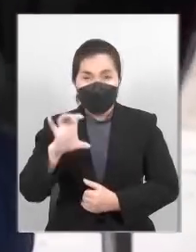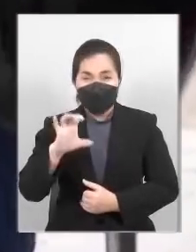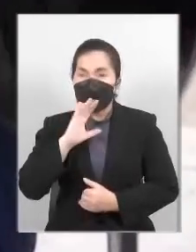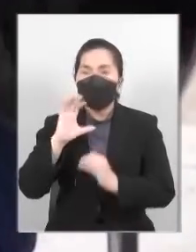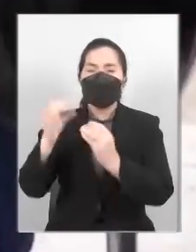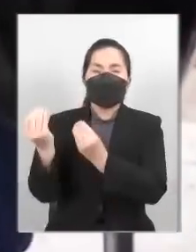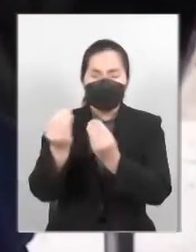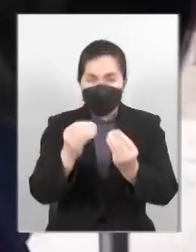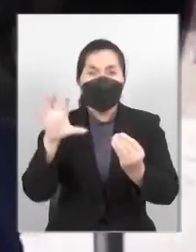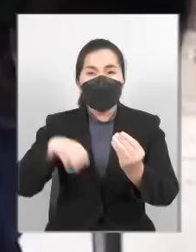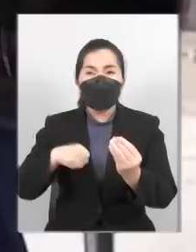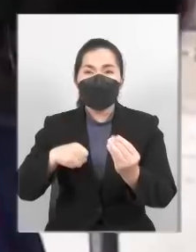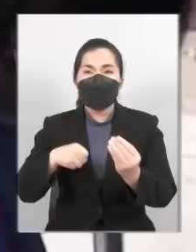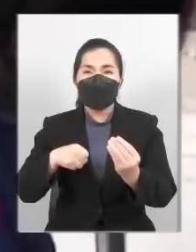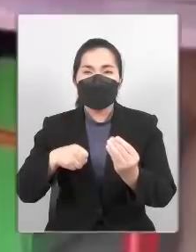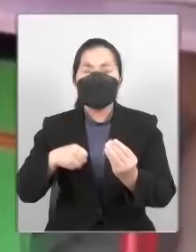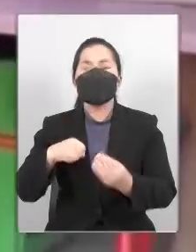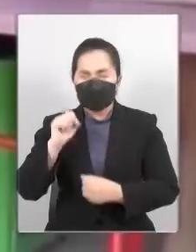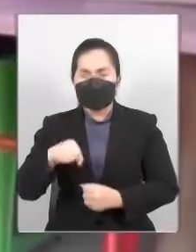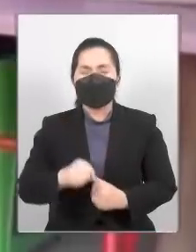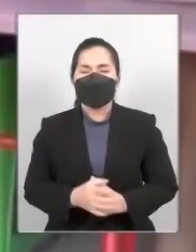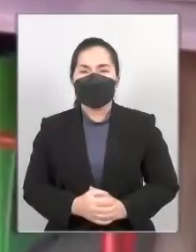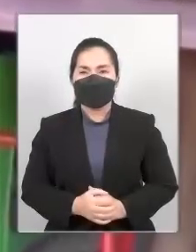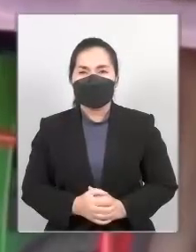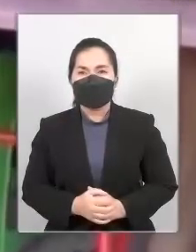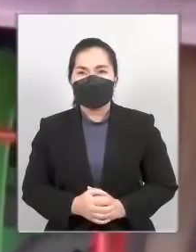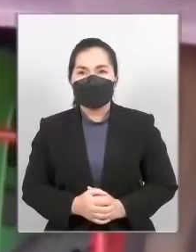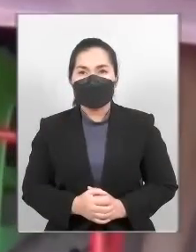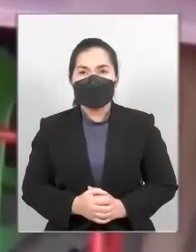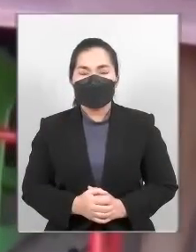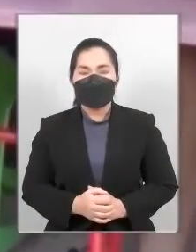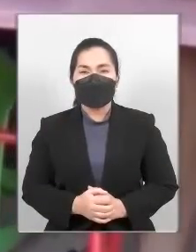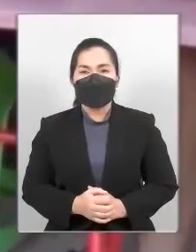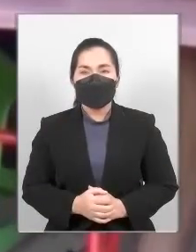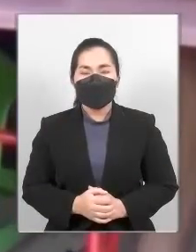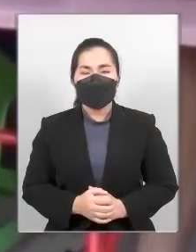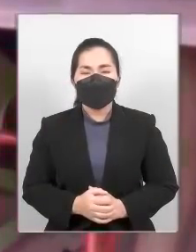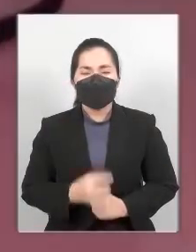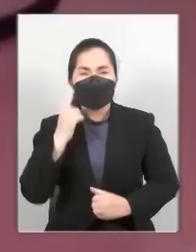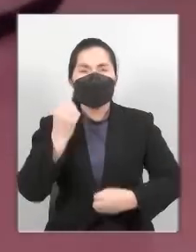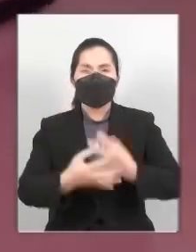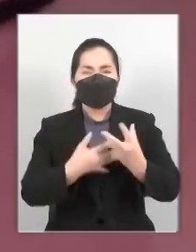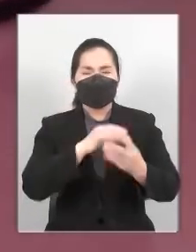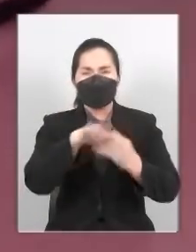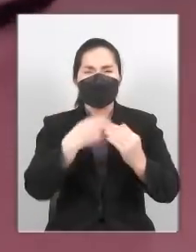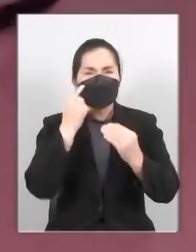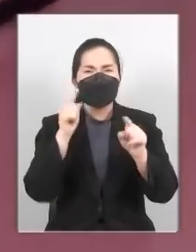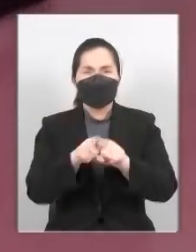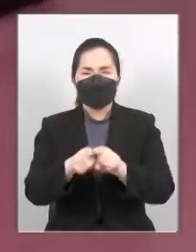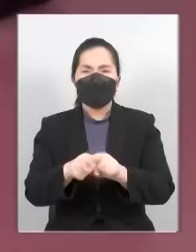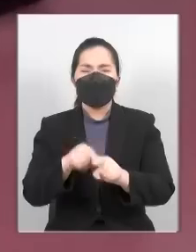อา ถ้าได้ก็ต้องเอาอะครับ เราพยายามจะฟังความเห็นหลากหลายแต่ส่วนใหญ่ทิศทางเดียวกันว่าน้อยไปนะ